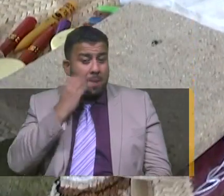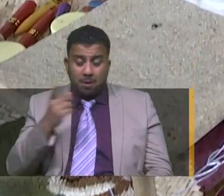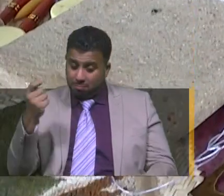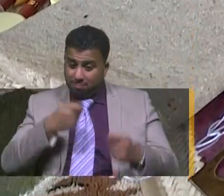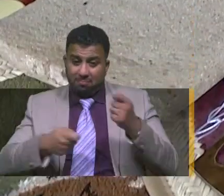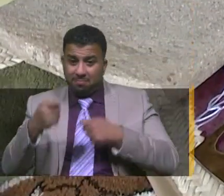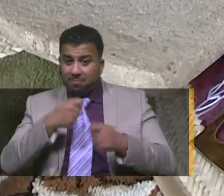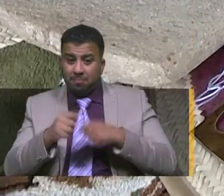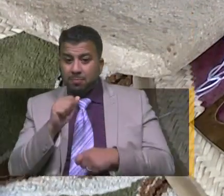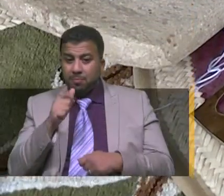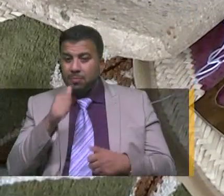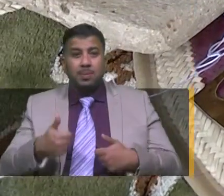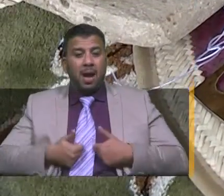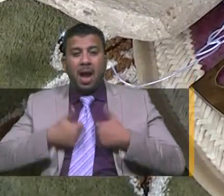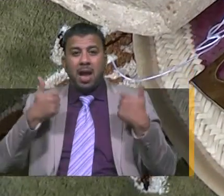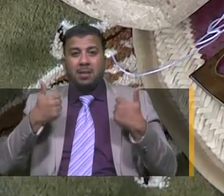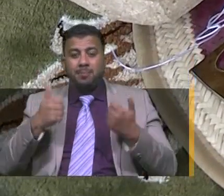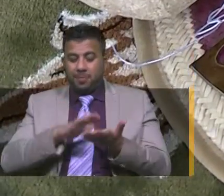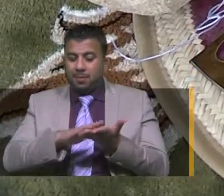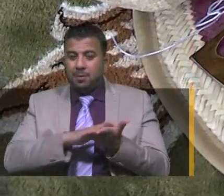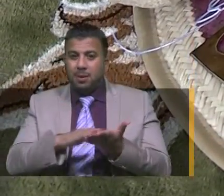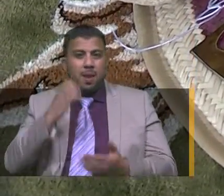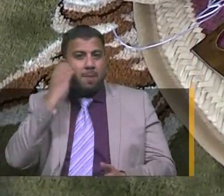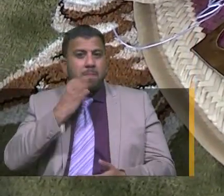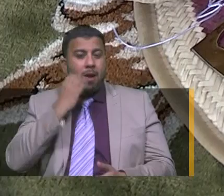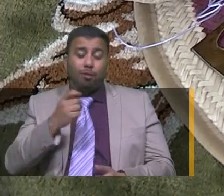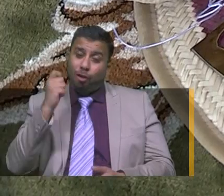الكبير في تيسير الحياة على أرض الإمارات.